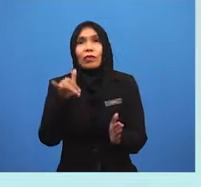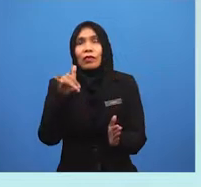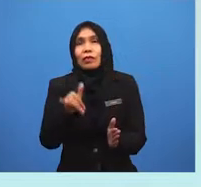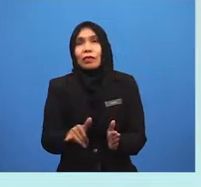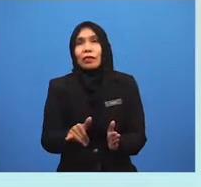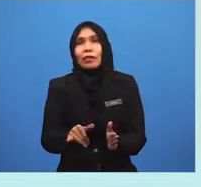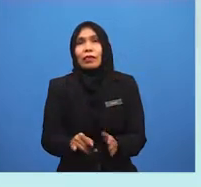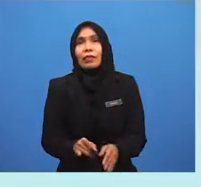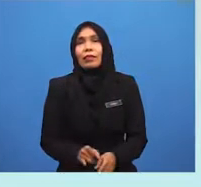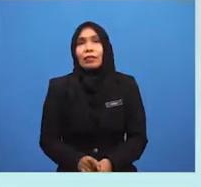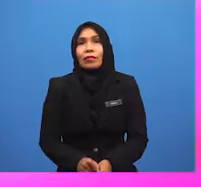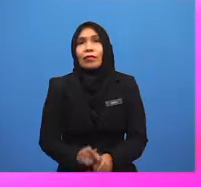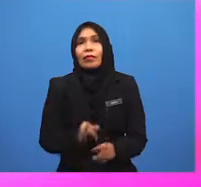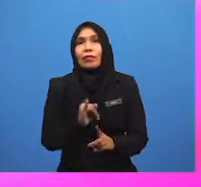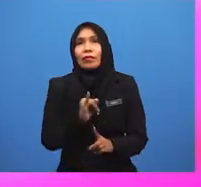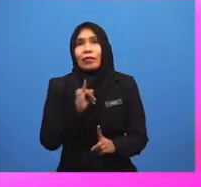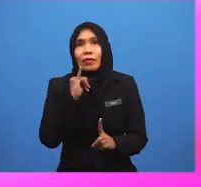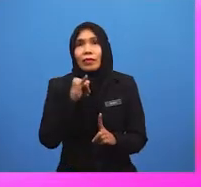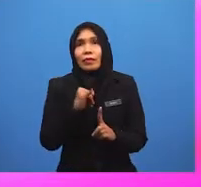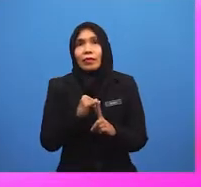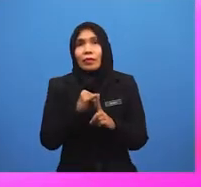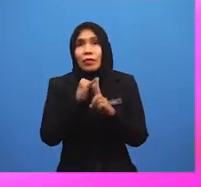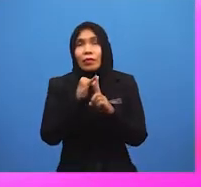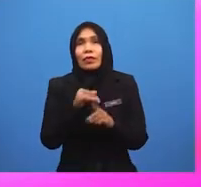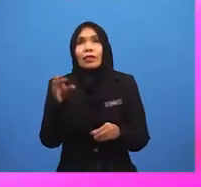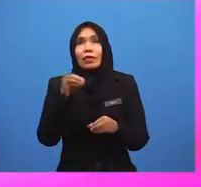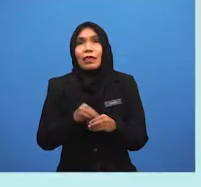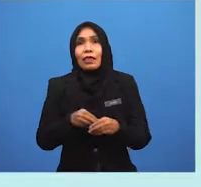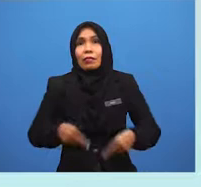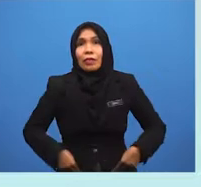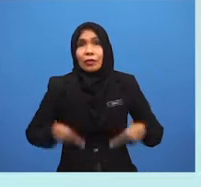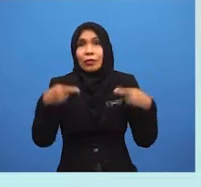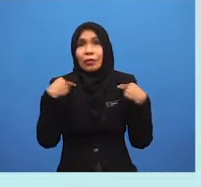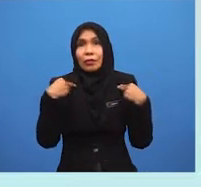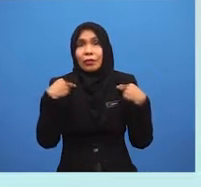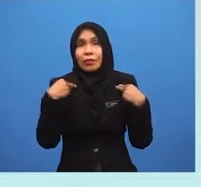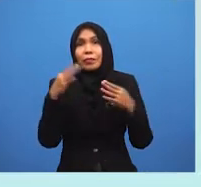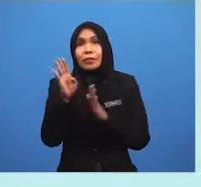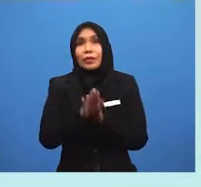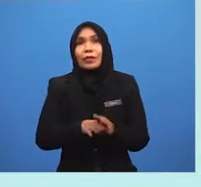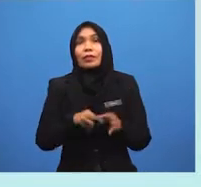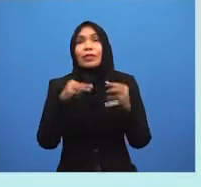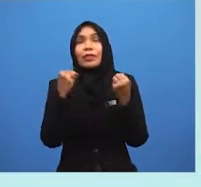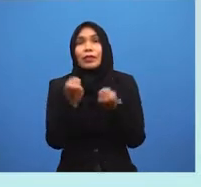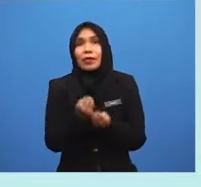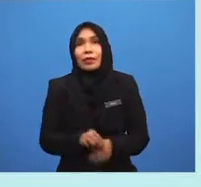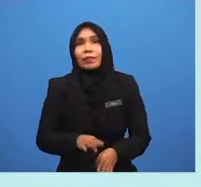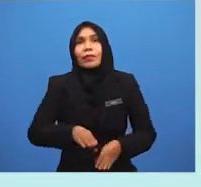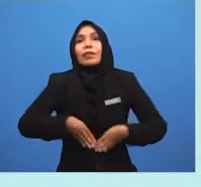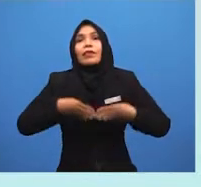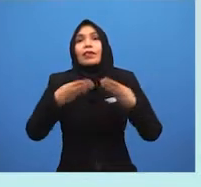dalam hidup bermasyarakat? Ada? Bagus. Bagaimanakah murid-murid